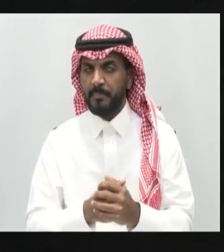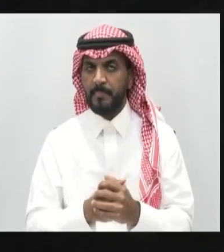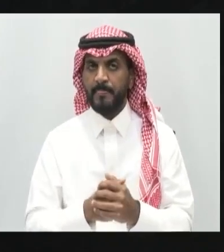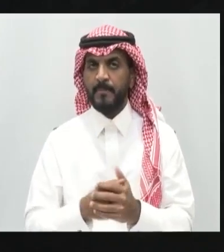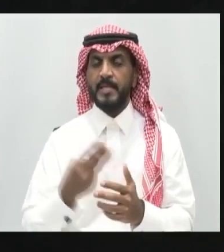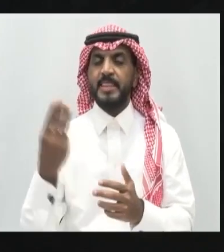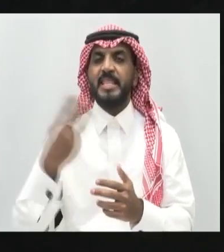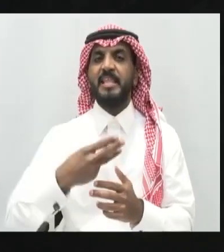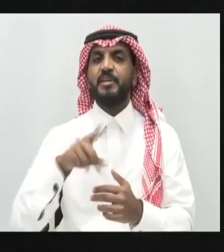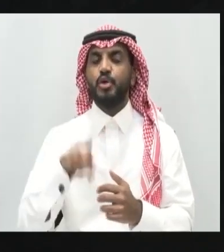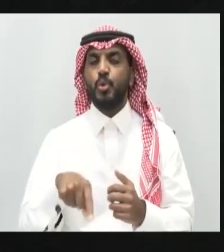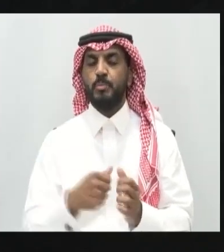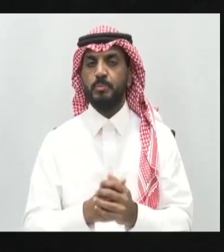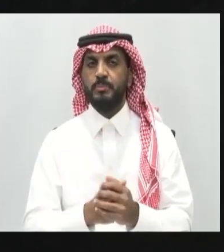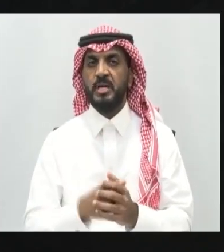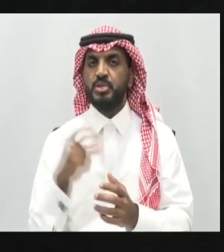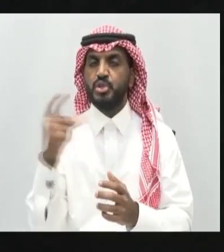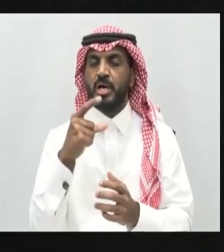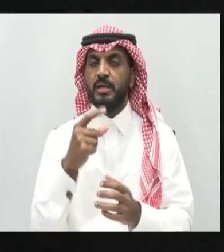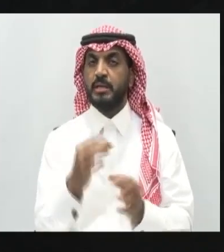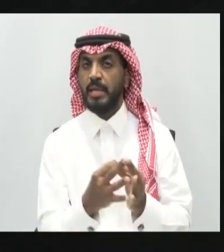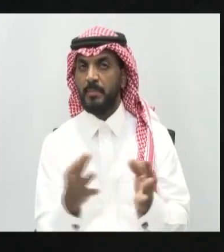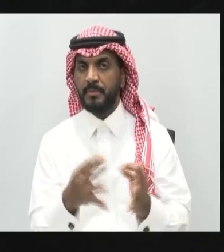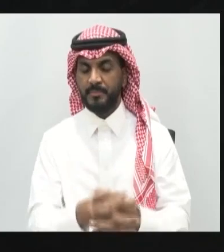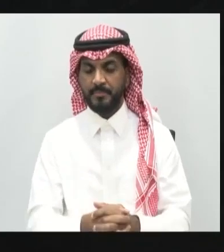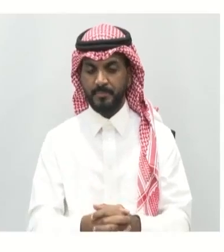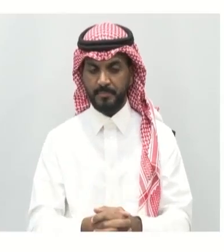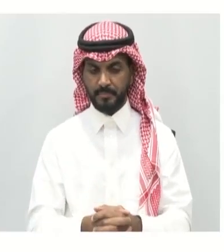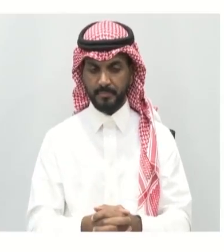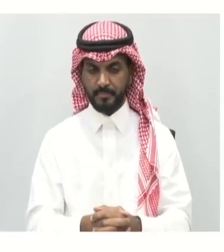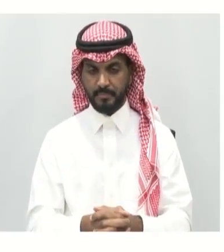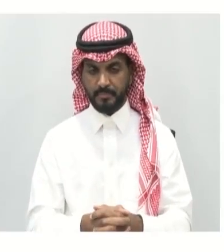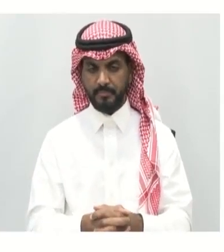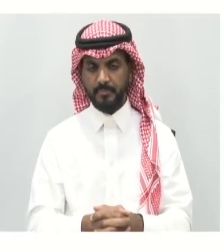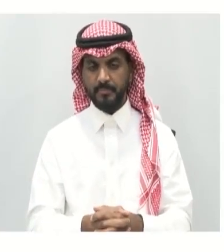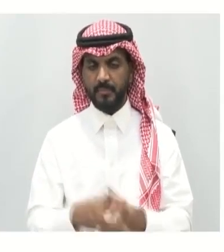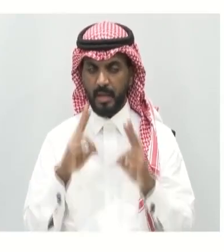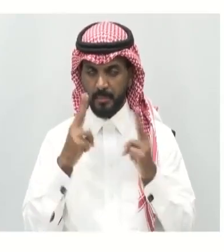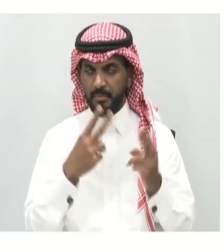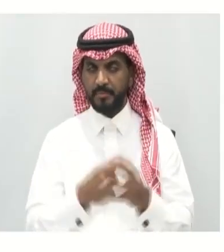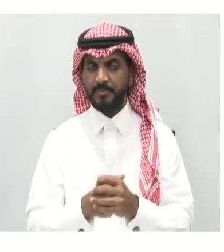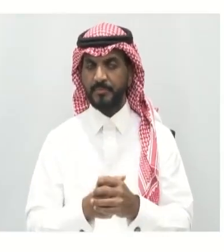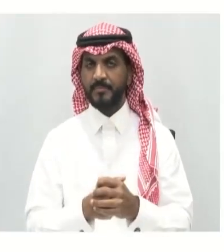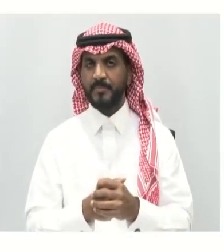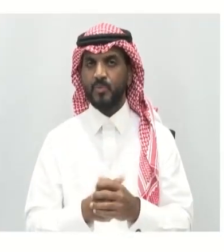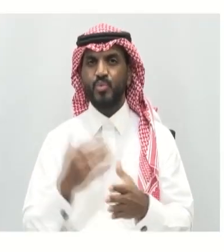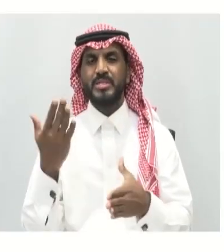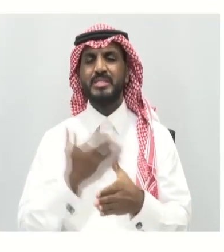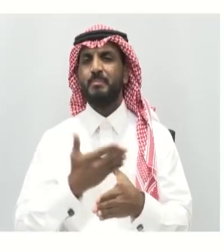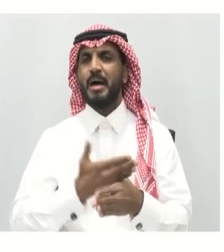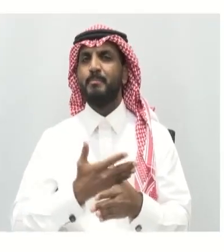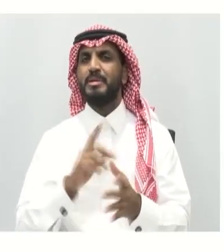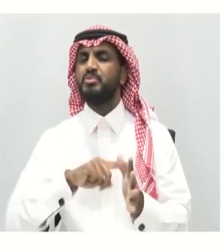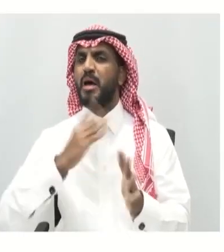30 يوم يعني بعد شهر كامل نجي نشوف مع بعض اسباب